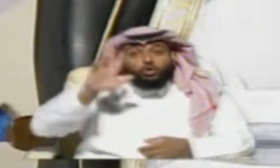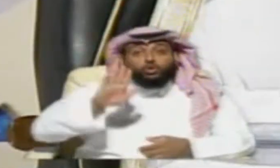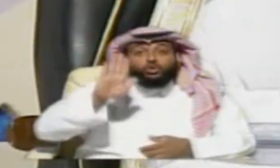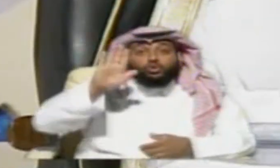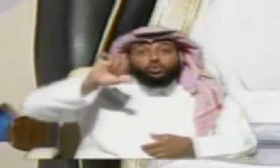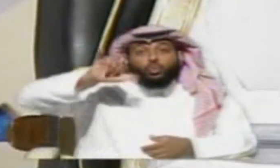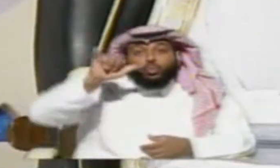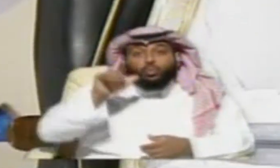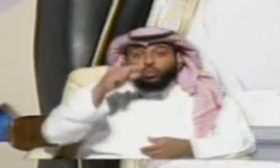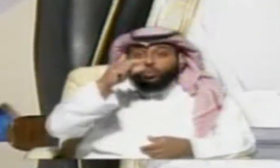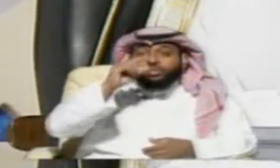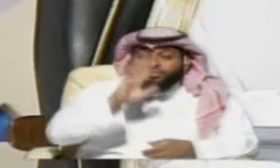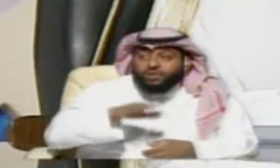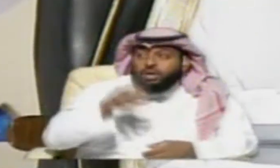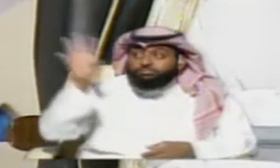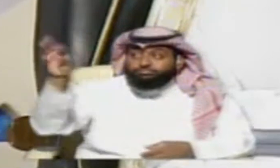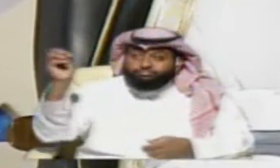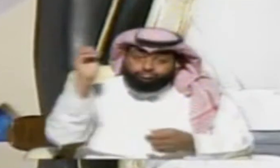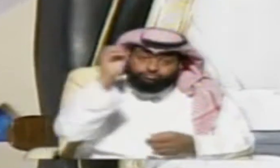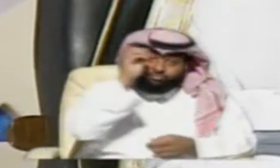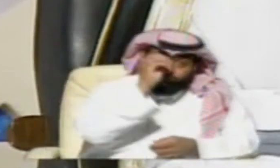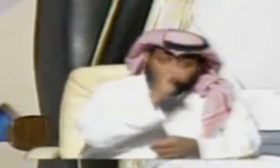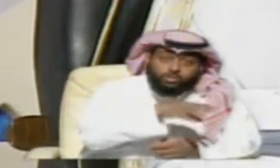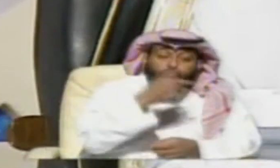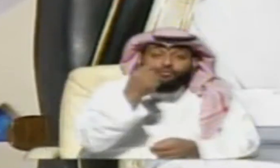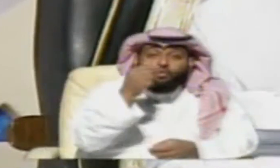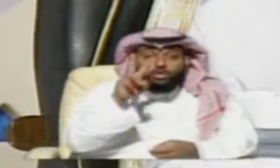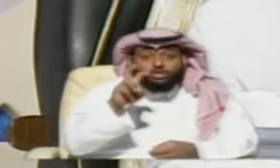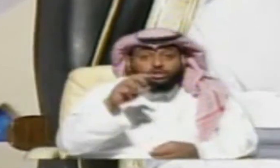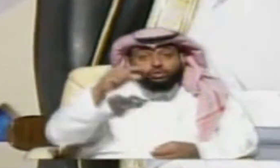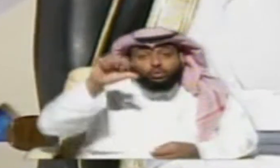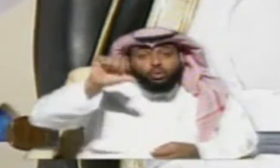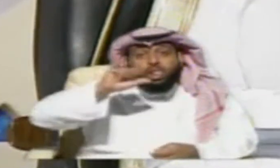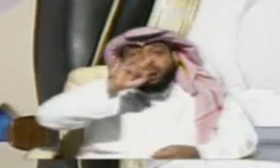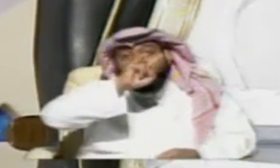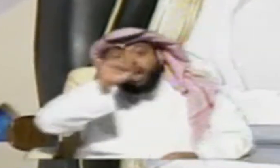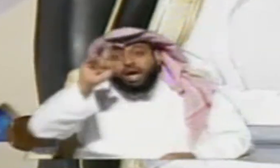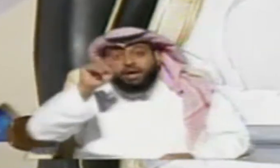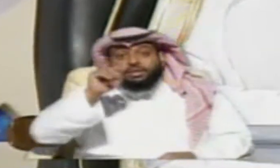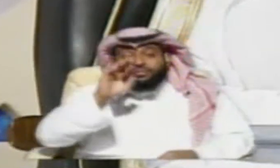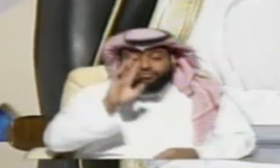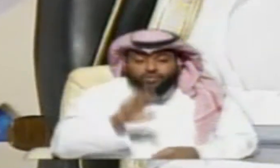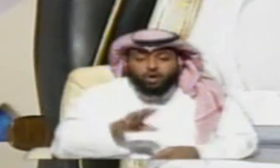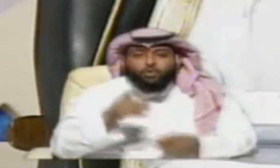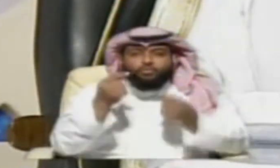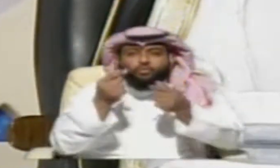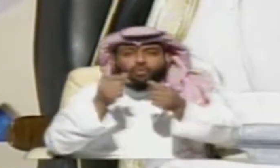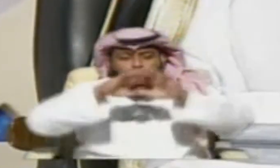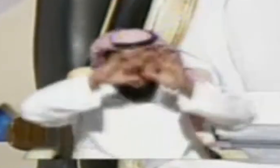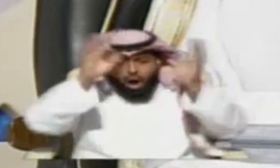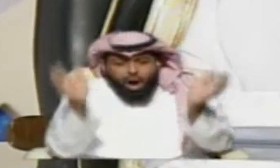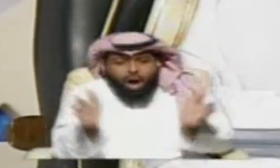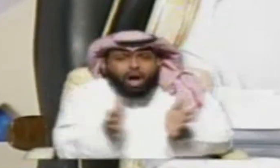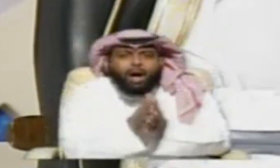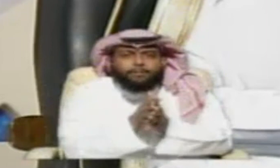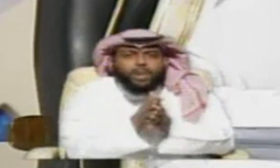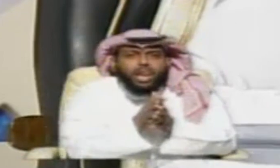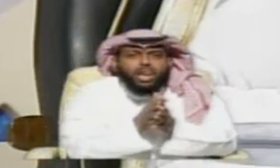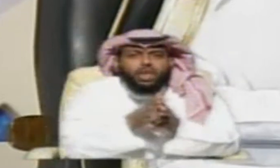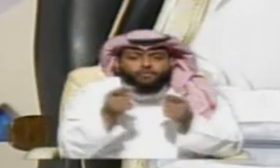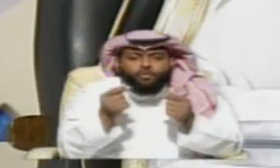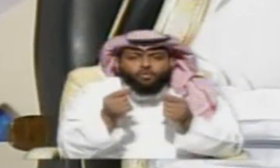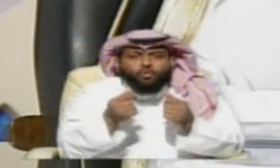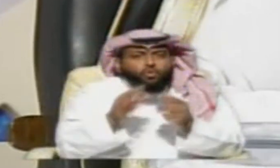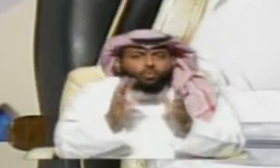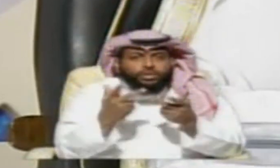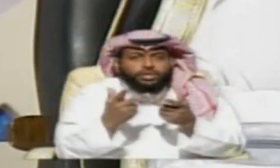فطر، نعم، فيشترى بكل المال طعاما ويوزع على الفقراء. أما كونهم يشترون